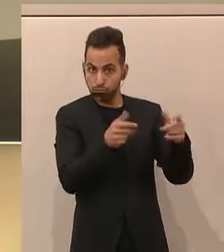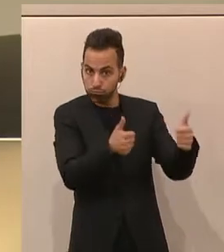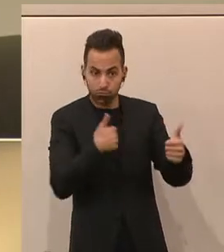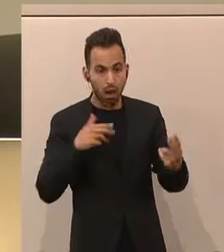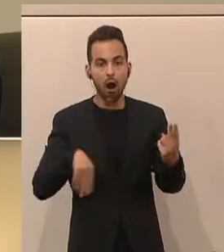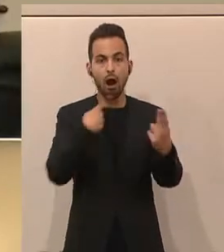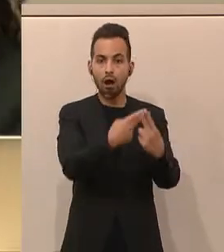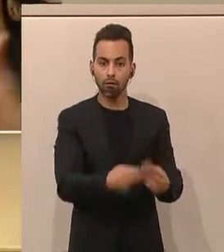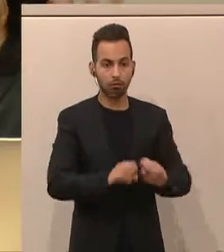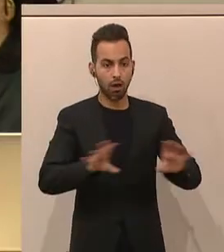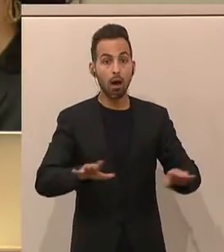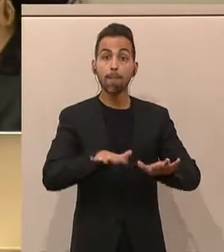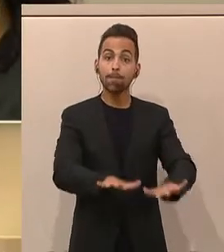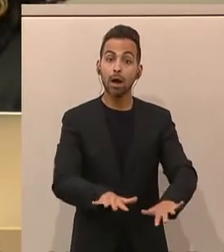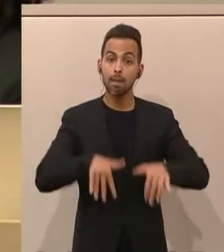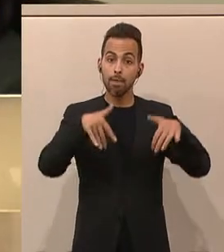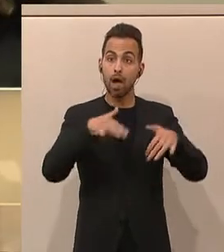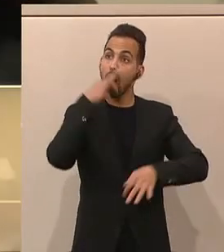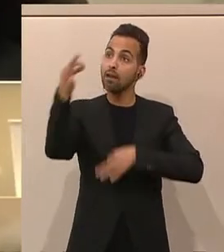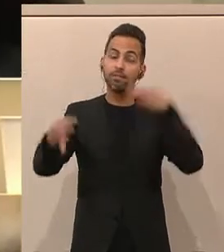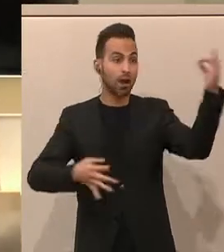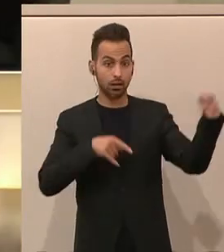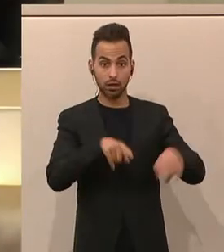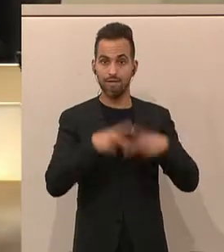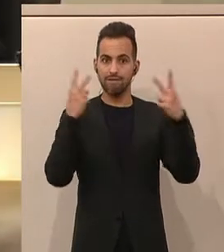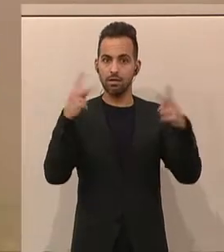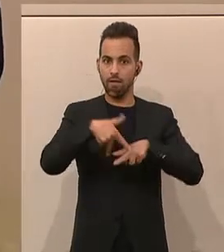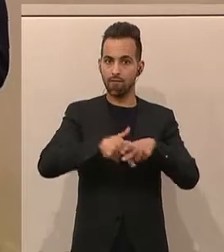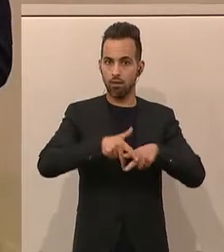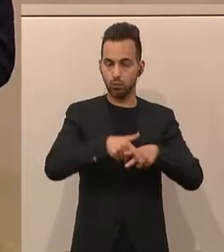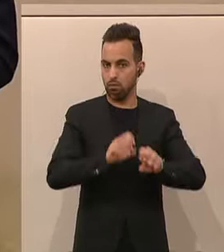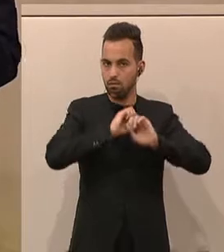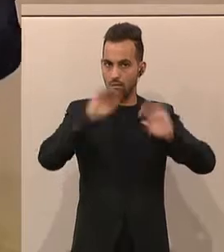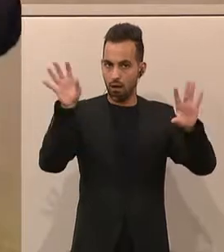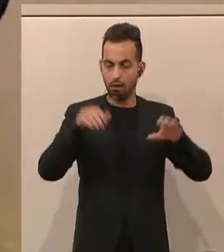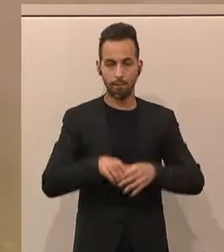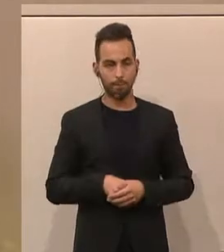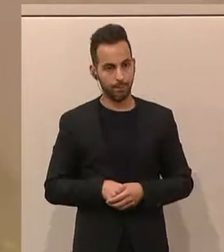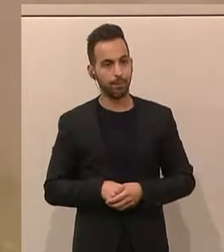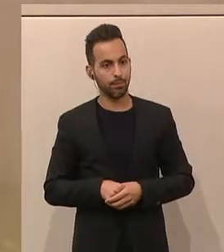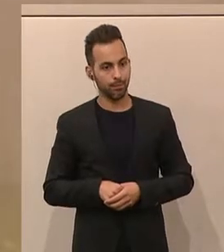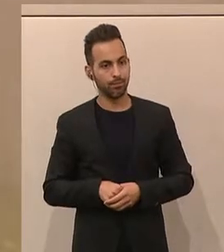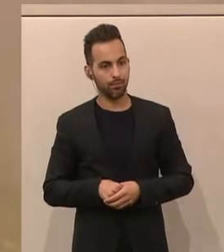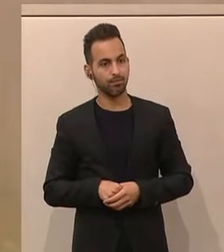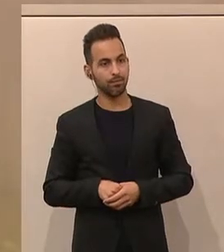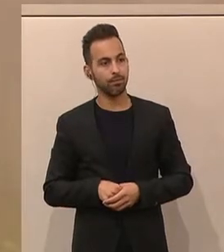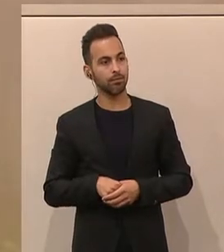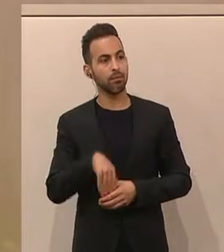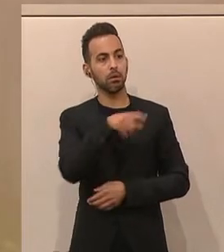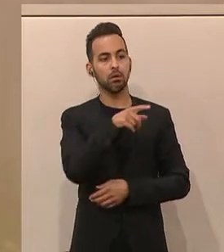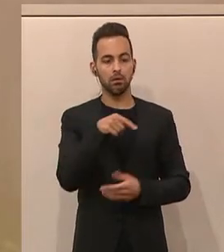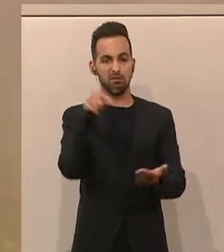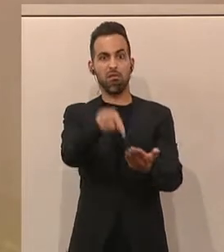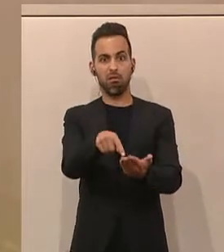sind. Parlamentarische Anfragen sind wichtig, sind ein wichtiges Gut. Und auf die von Ihnen vorgebrachten